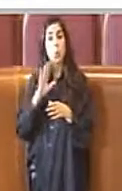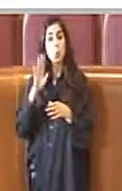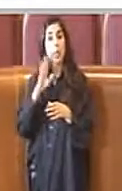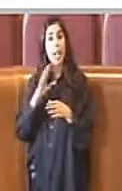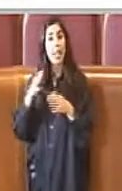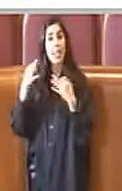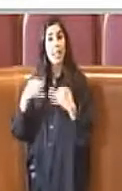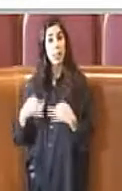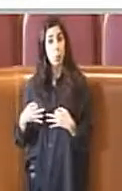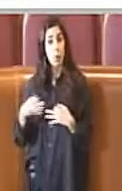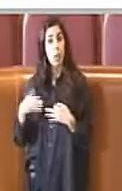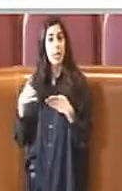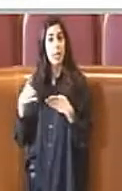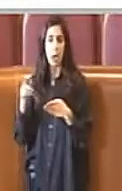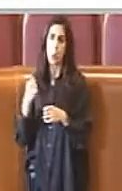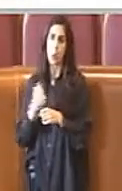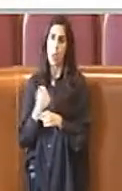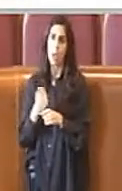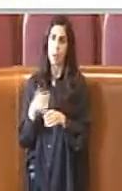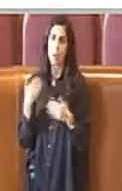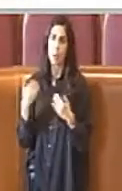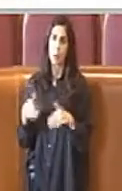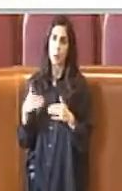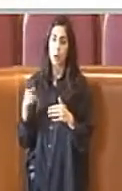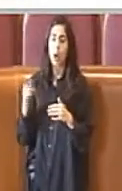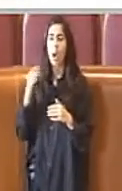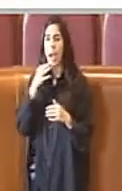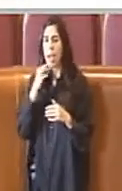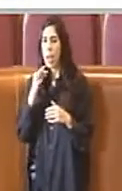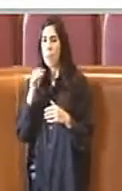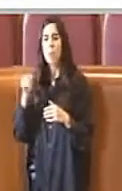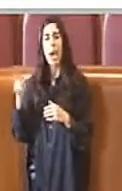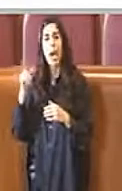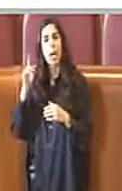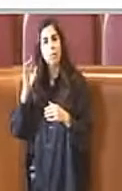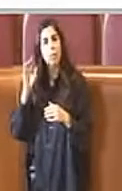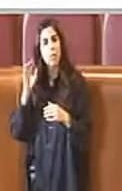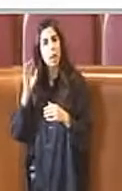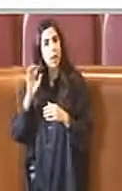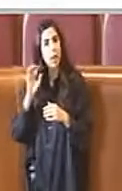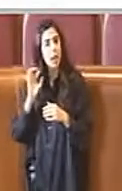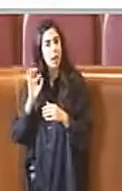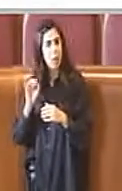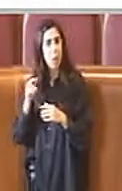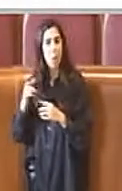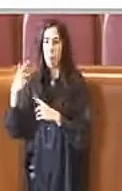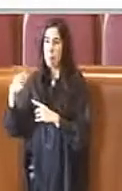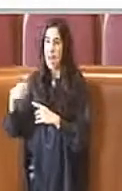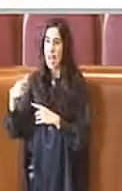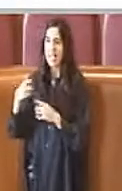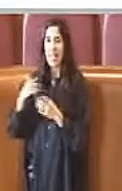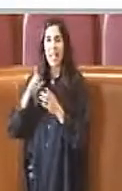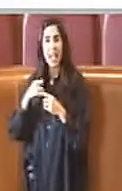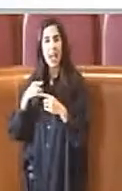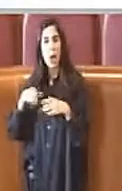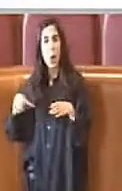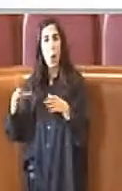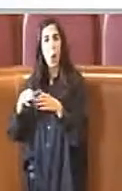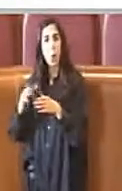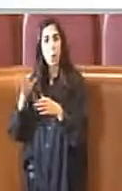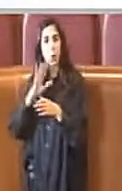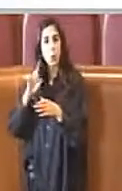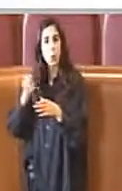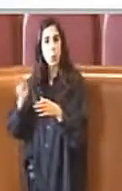possibilità di interloquire sia con il presidente della di quella consulta adesso non so se è cambiato rispetto a quello con cui avevo